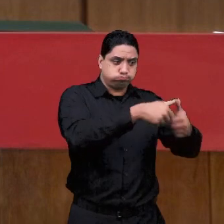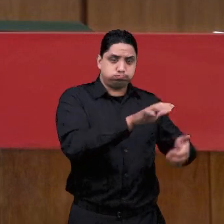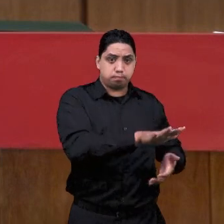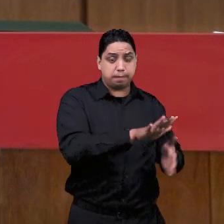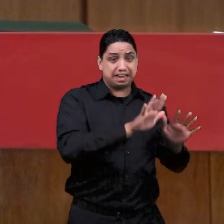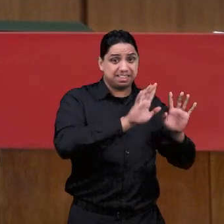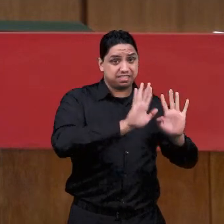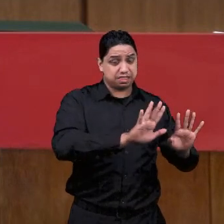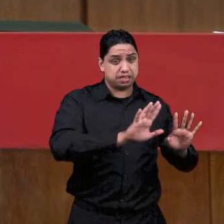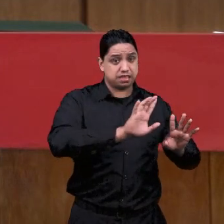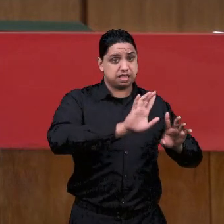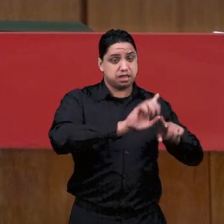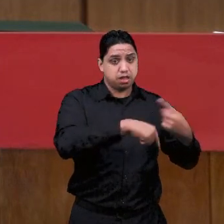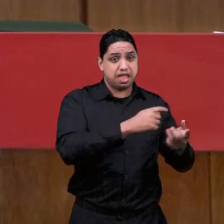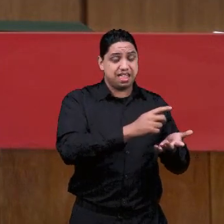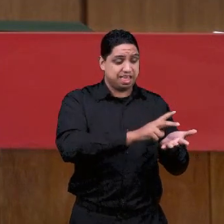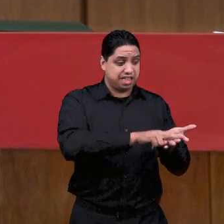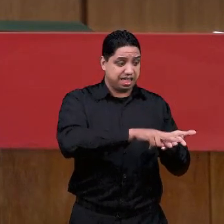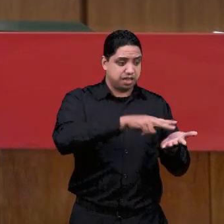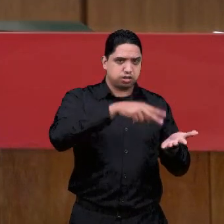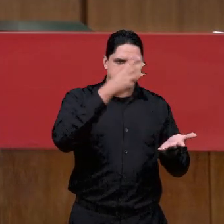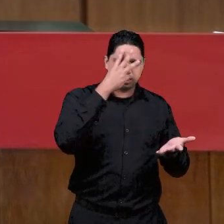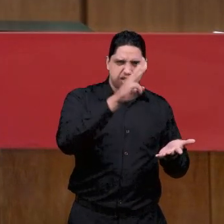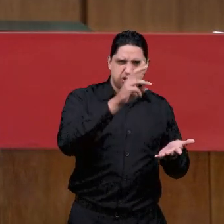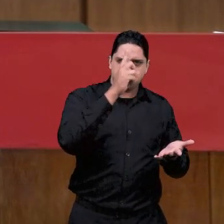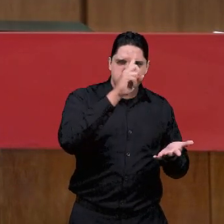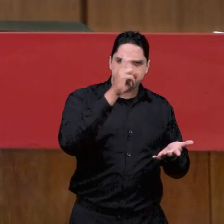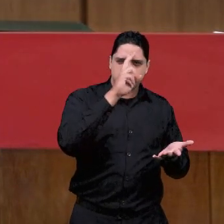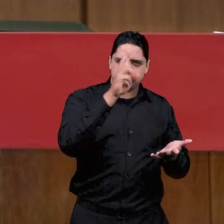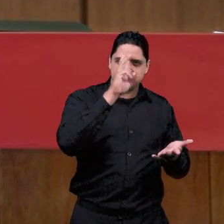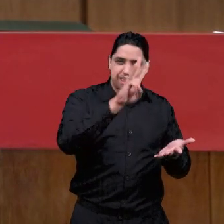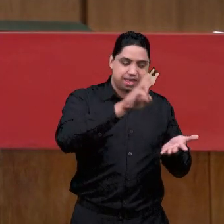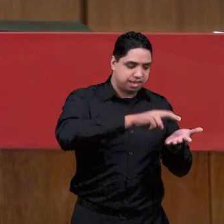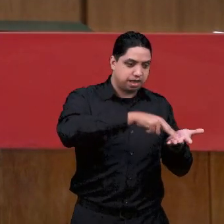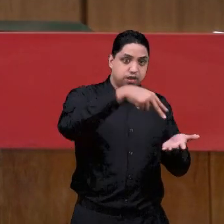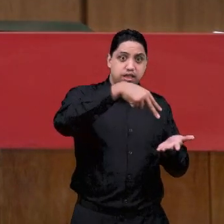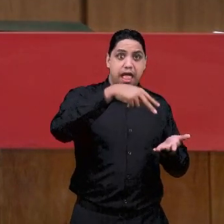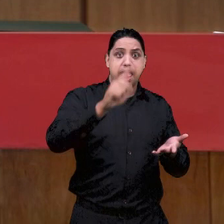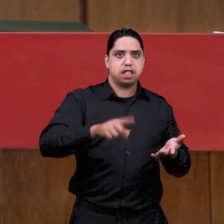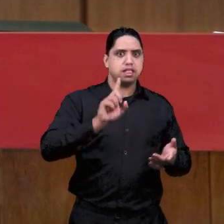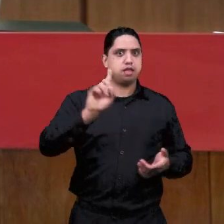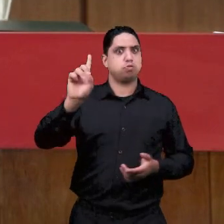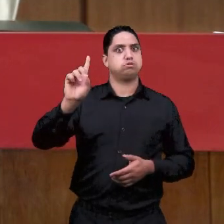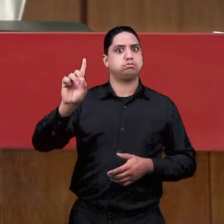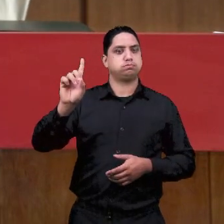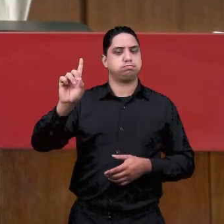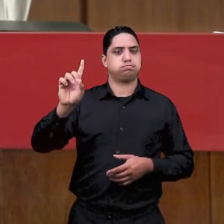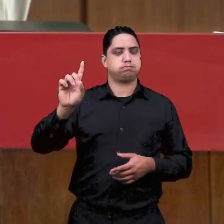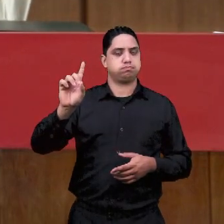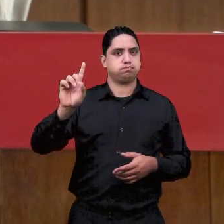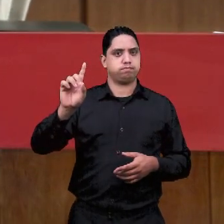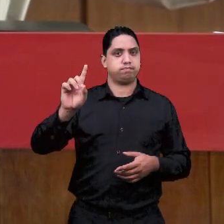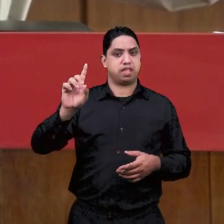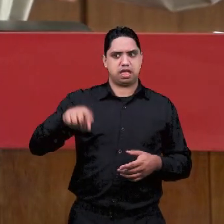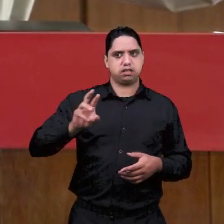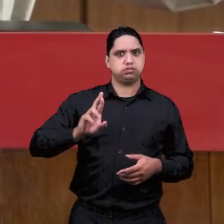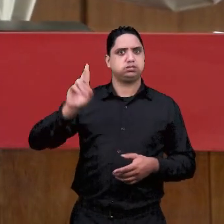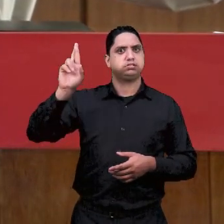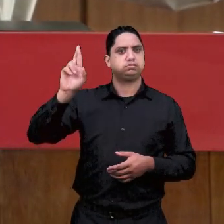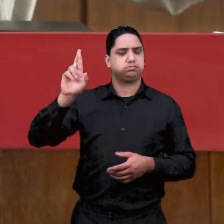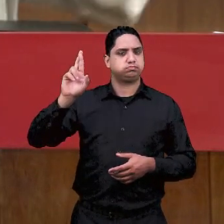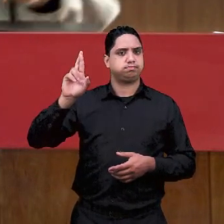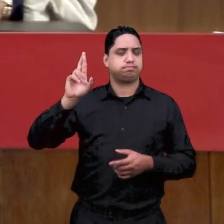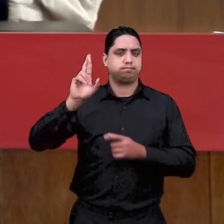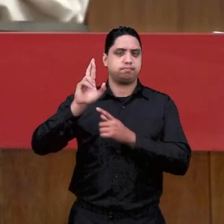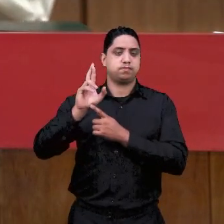c'est Dieu. Donc le caractère hypostatique, c'est celui-là. C'est-à-dire, dans son ministère de la terre,